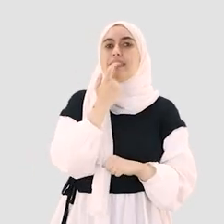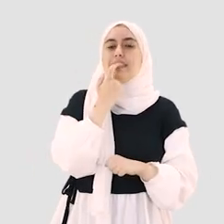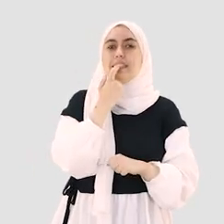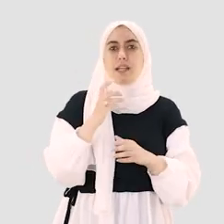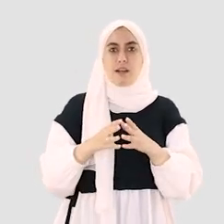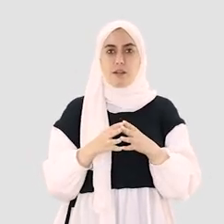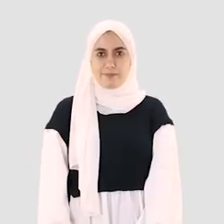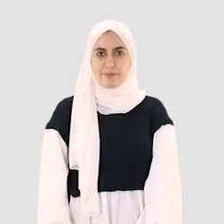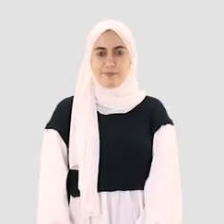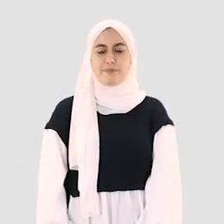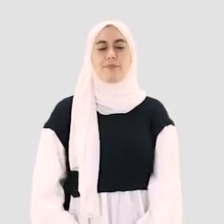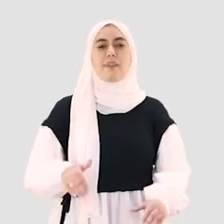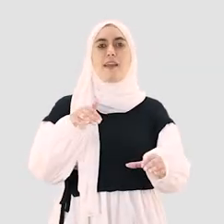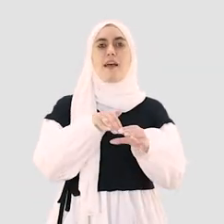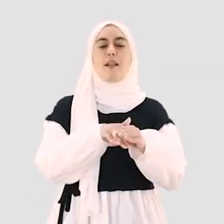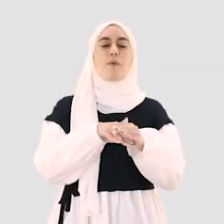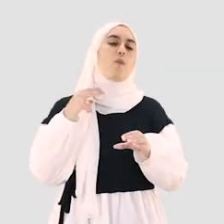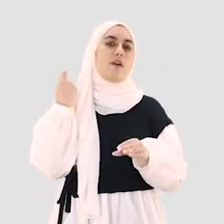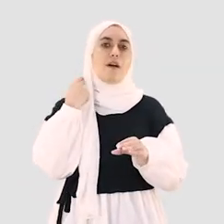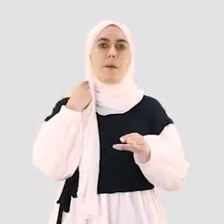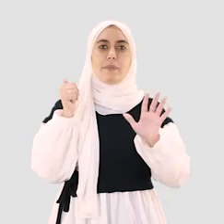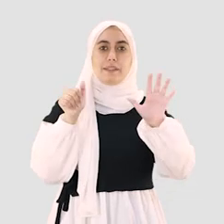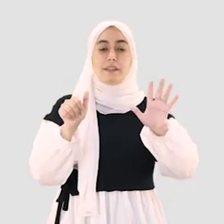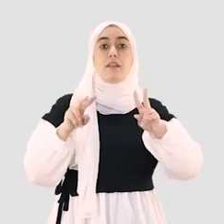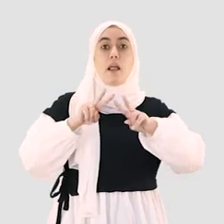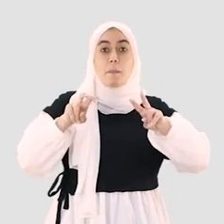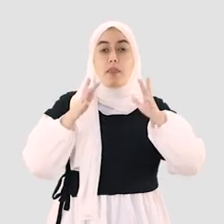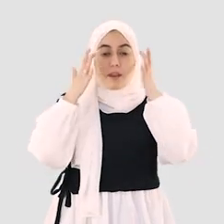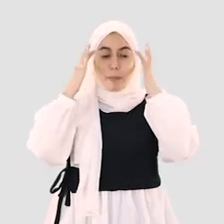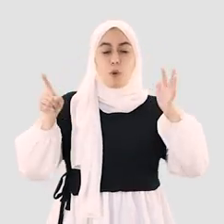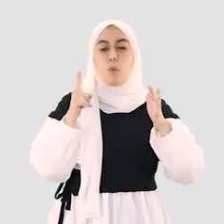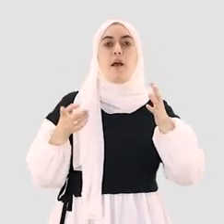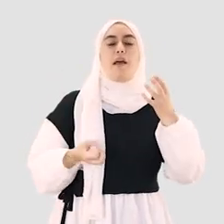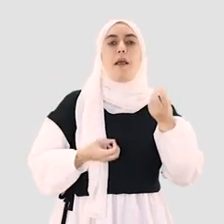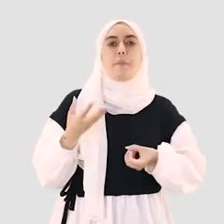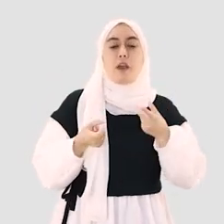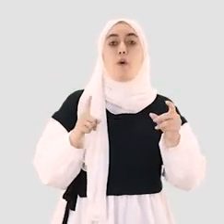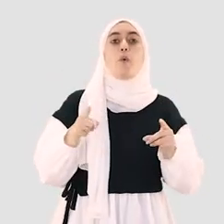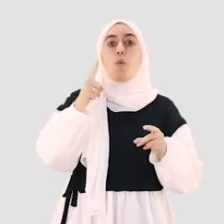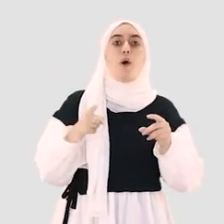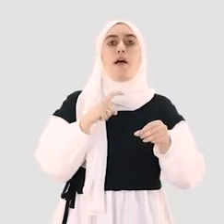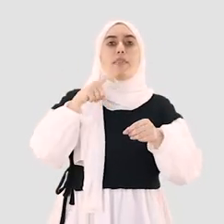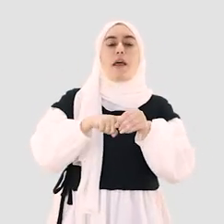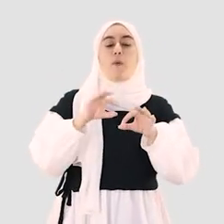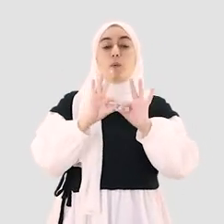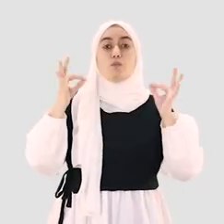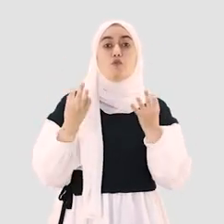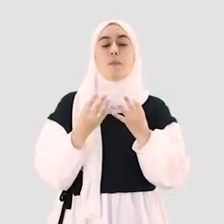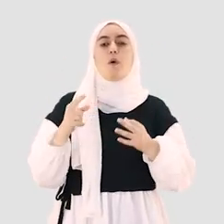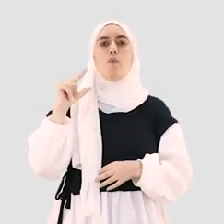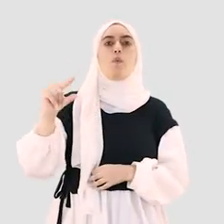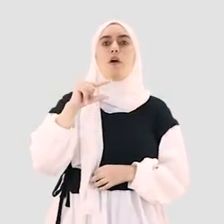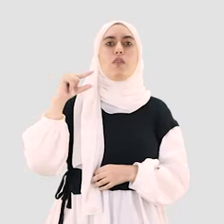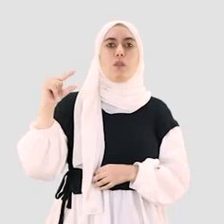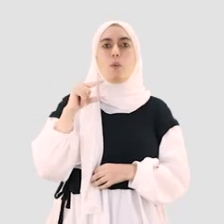وعيادات طب الاسنان المحور السادس البحث العلمي والابداع والتعاون